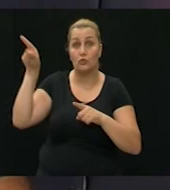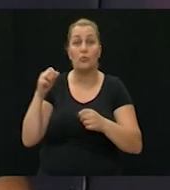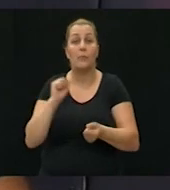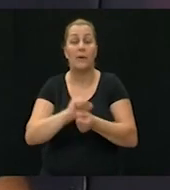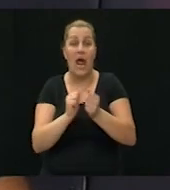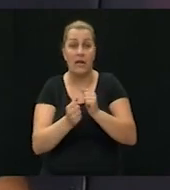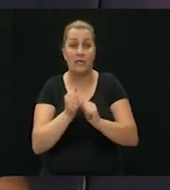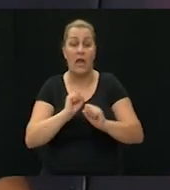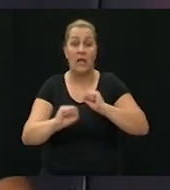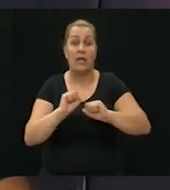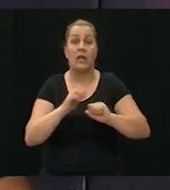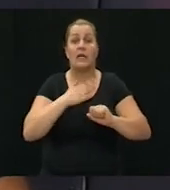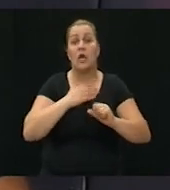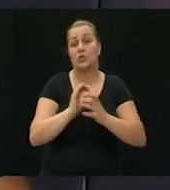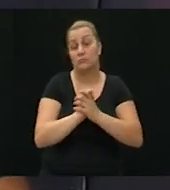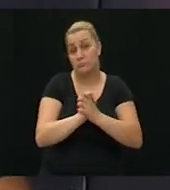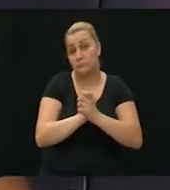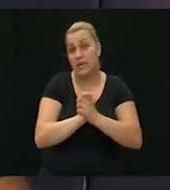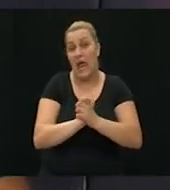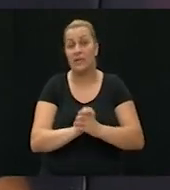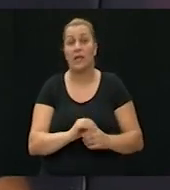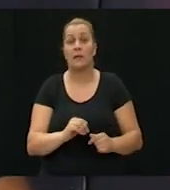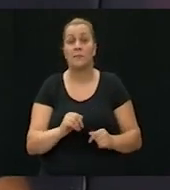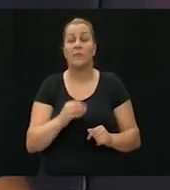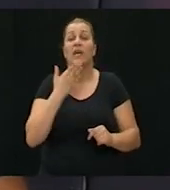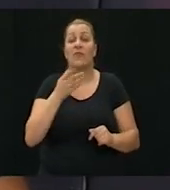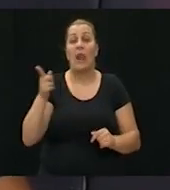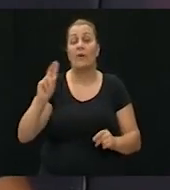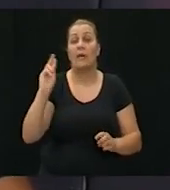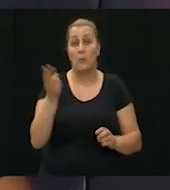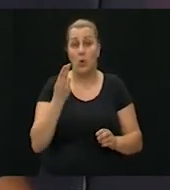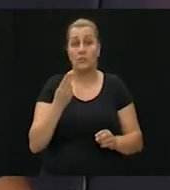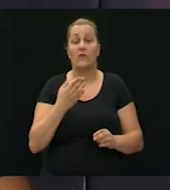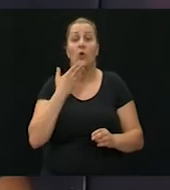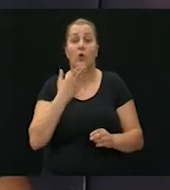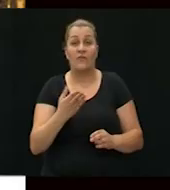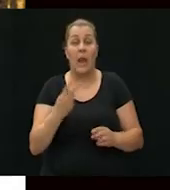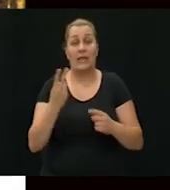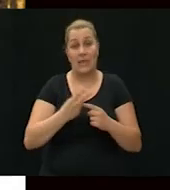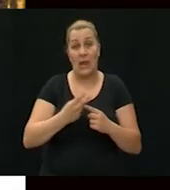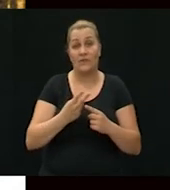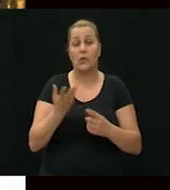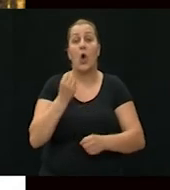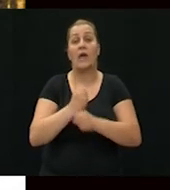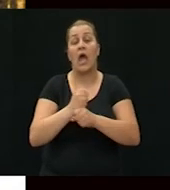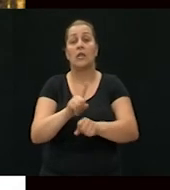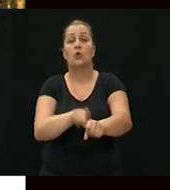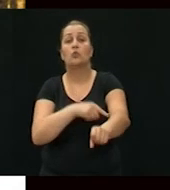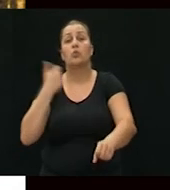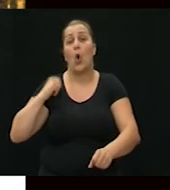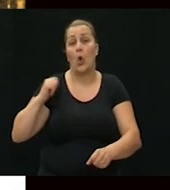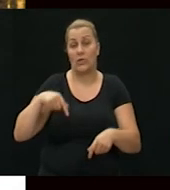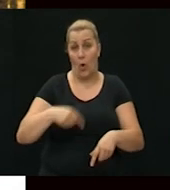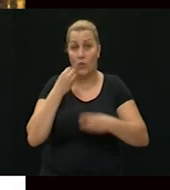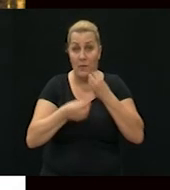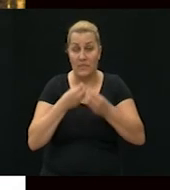naših suboraca, prijatelja. I naravno, zahvaljujem vama na pozivu i zahvaljujem televiziji koja, evo, radi dugi niz godina